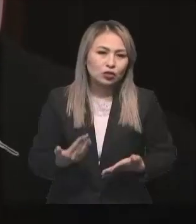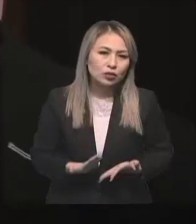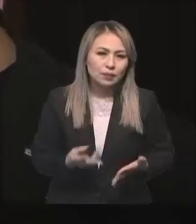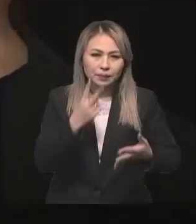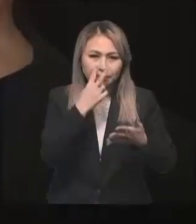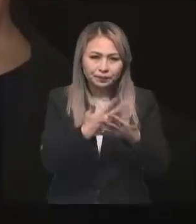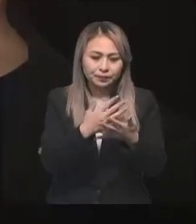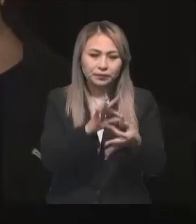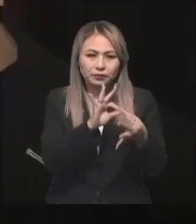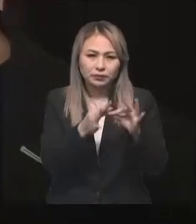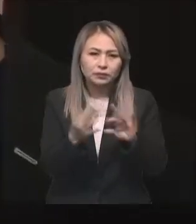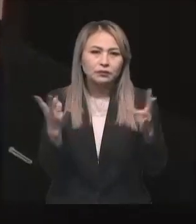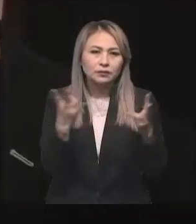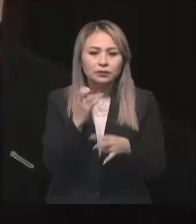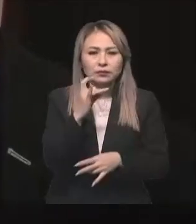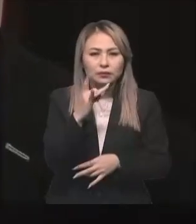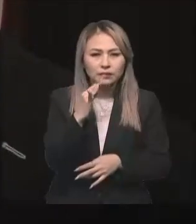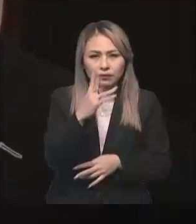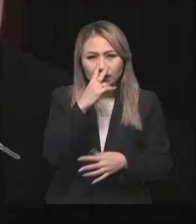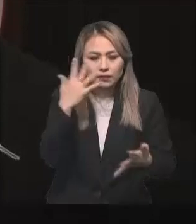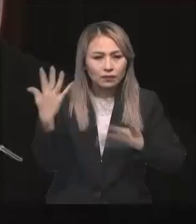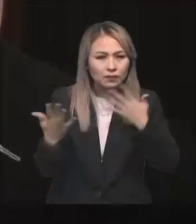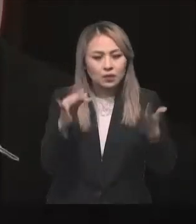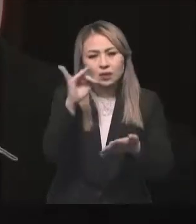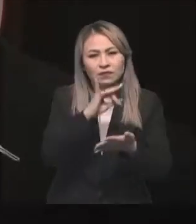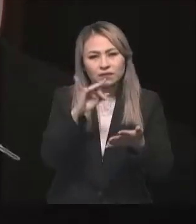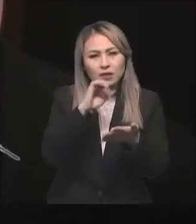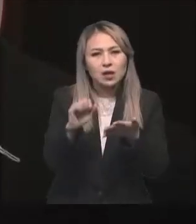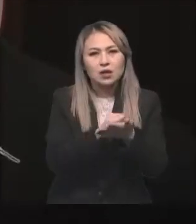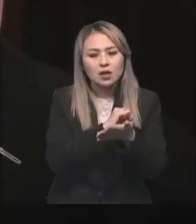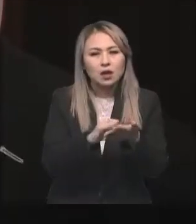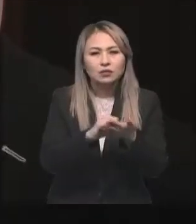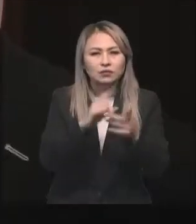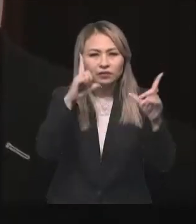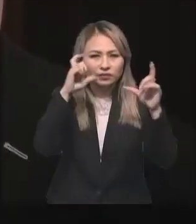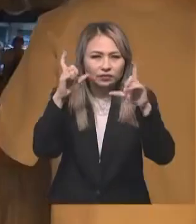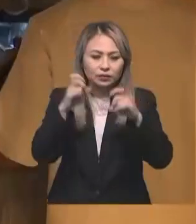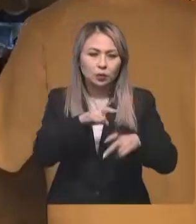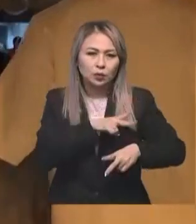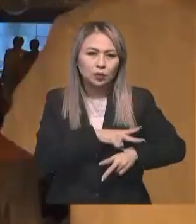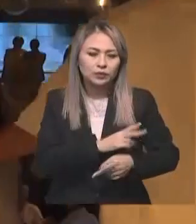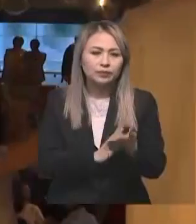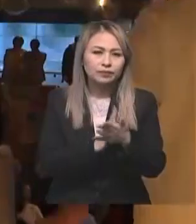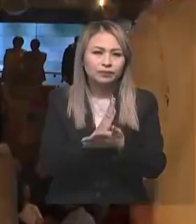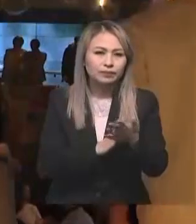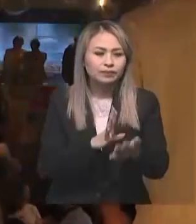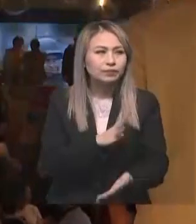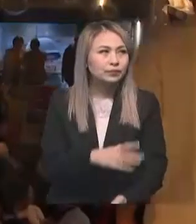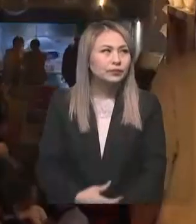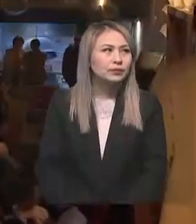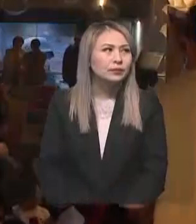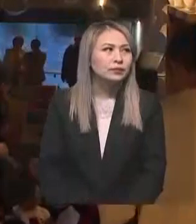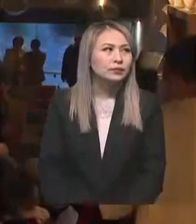шығару қажет деп санаймын. Архивті көп ақтарып, тарихи құжаттарды зерттедік. Суретшілеріміз қыруар еңбек етті. Хотелось такую роль